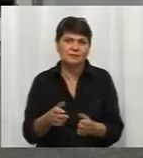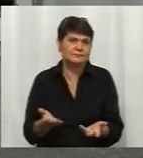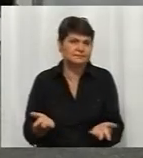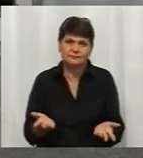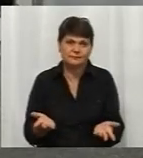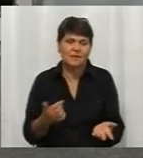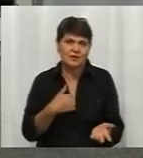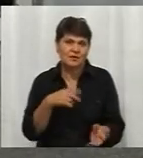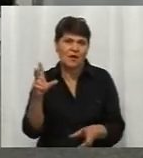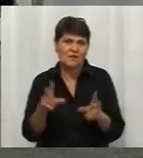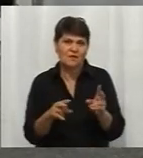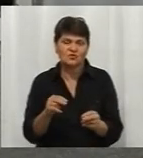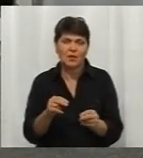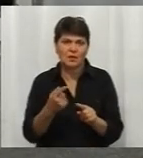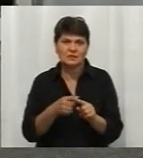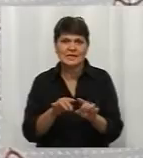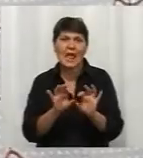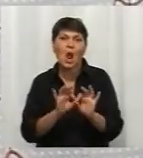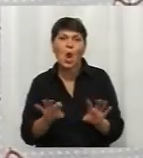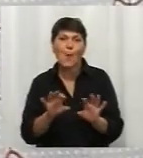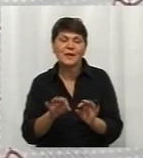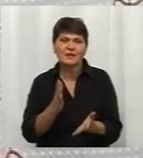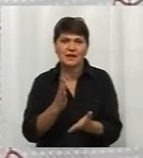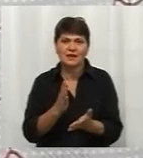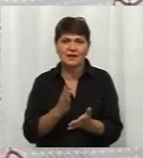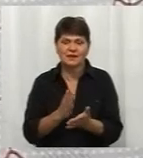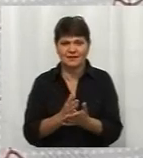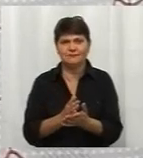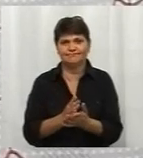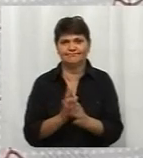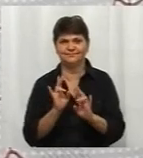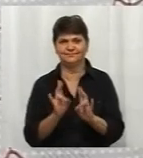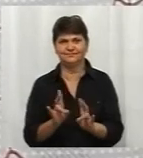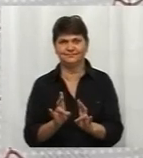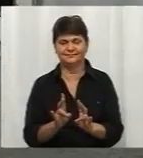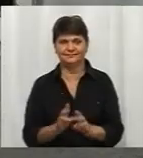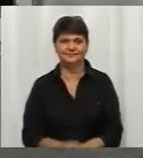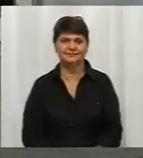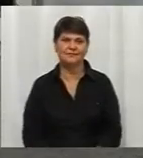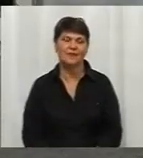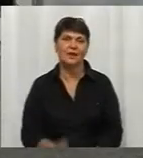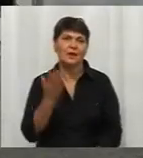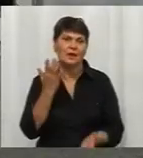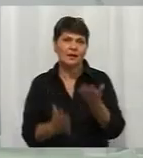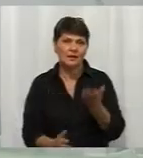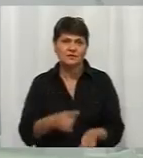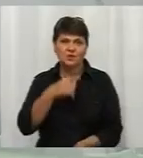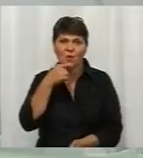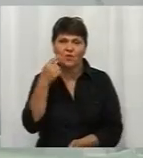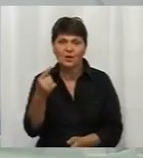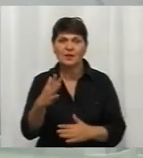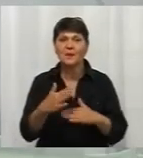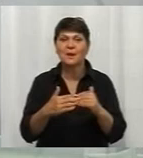Я вважаю, що даний коментар є компрометуючим, тобто нічого. А якщо говорити безпосередньо практику